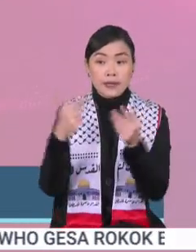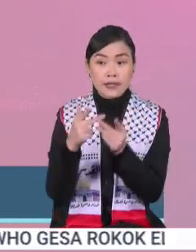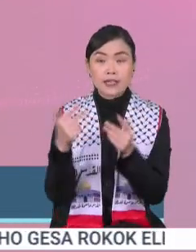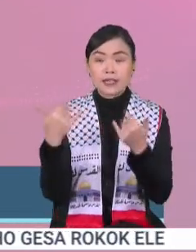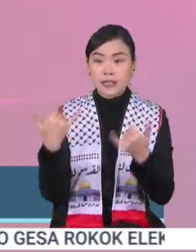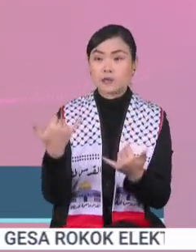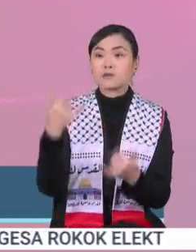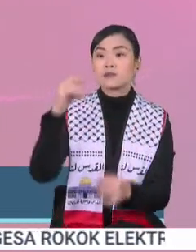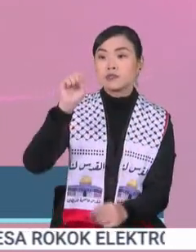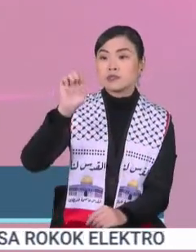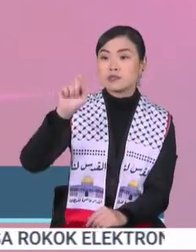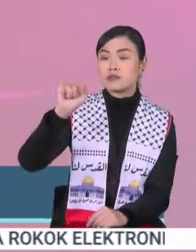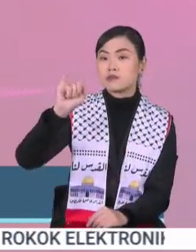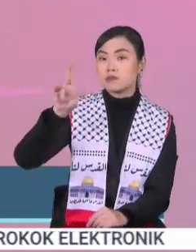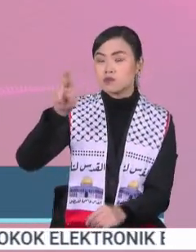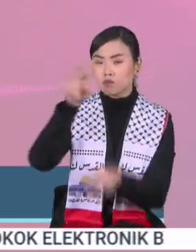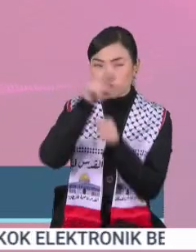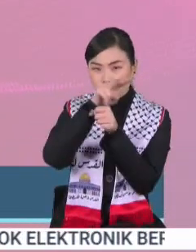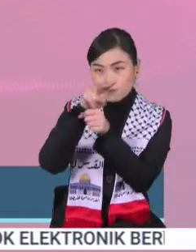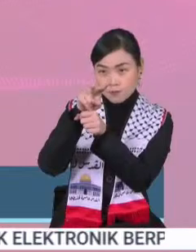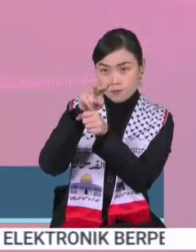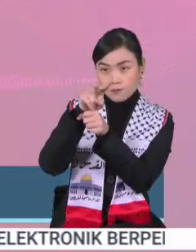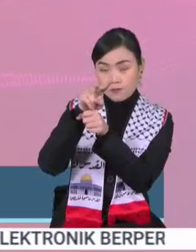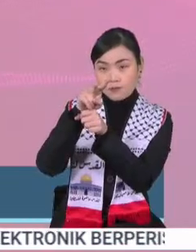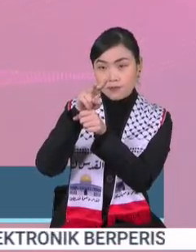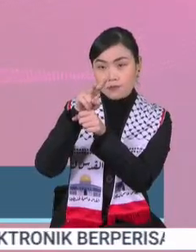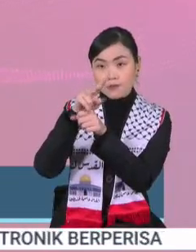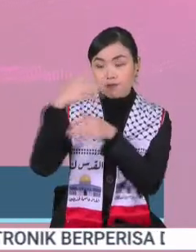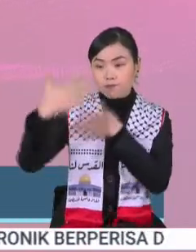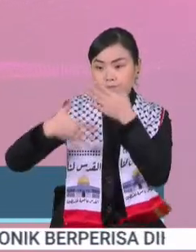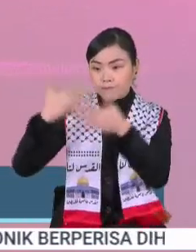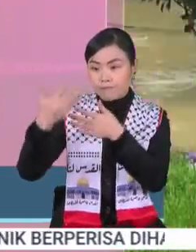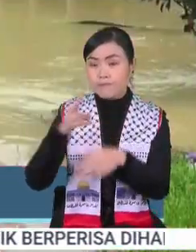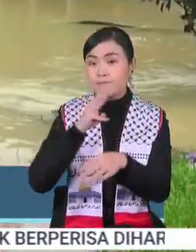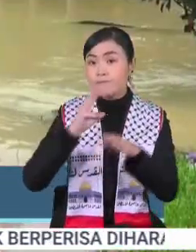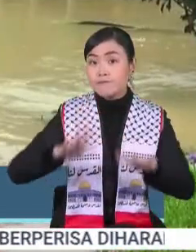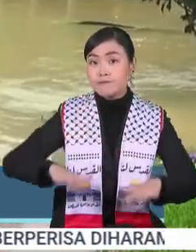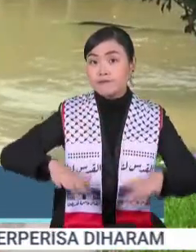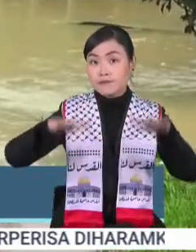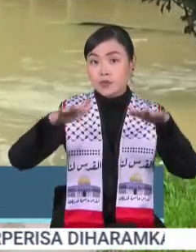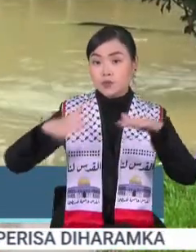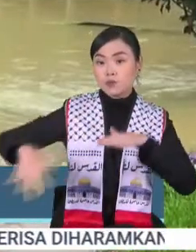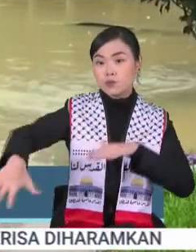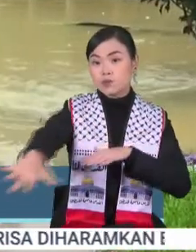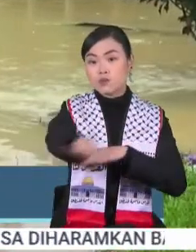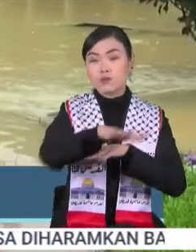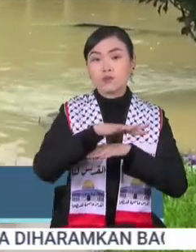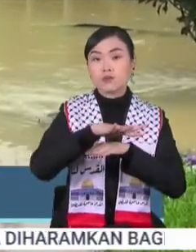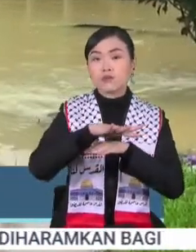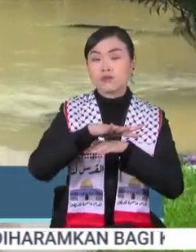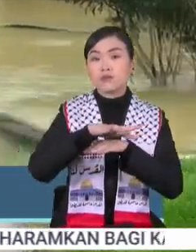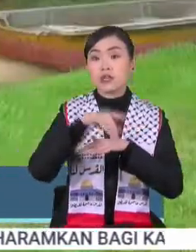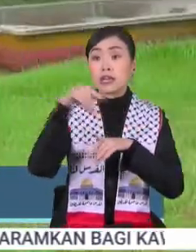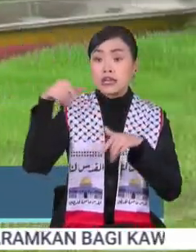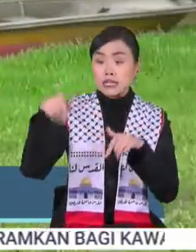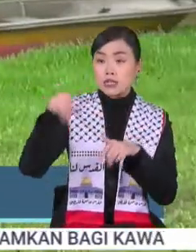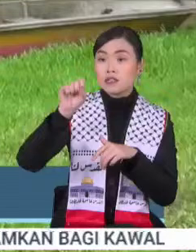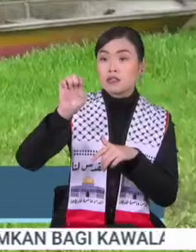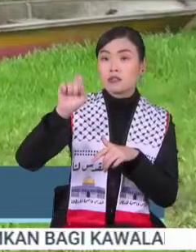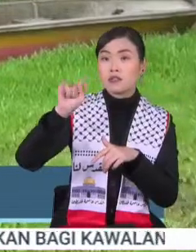daerah setiu Bagi meninjau banjir di kawasan sekitar ini dan di setiu ini